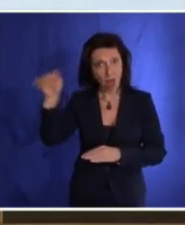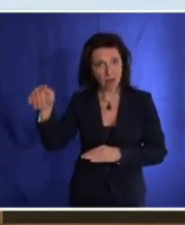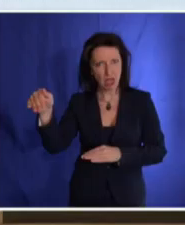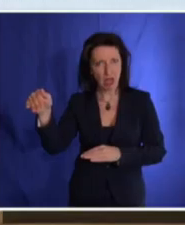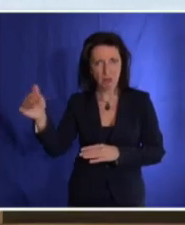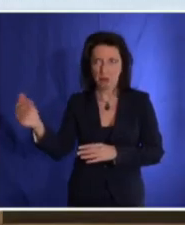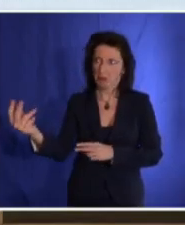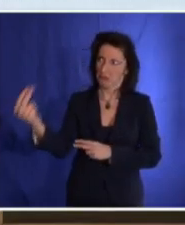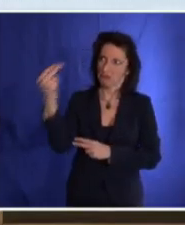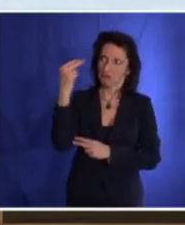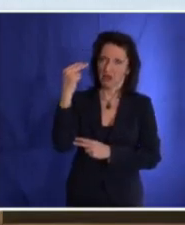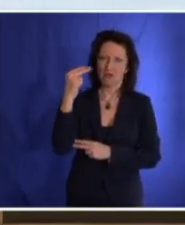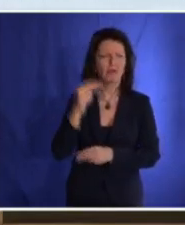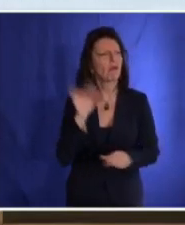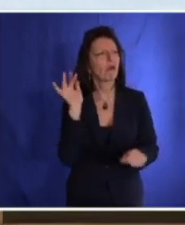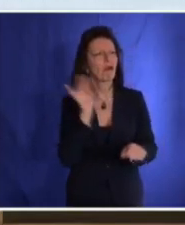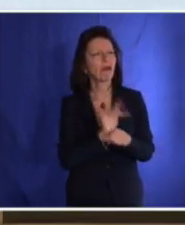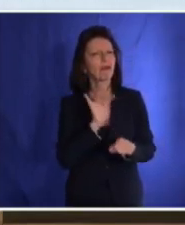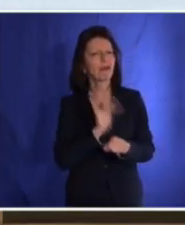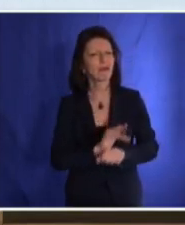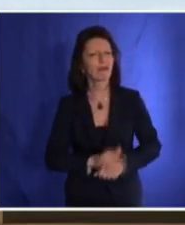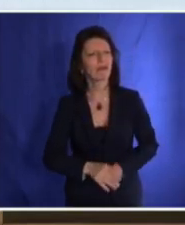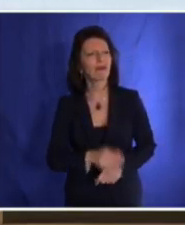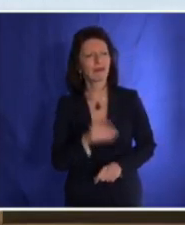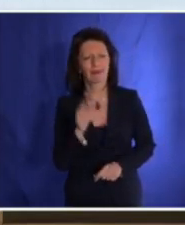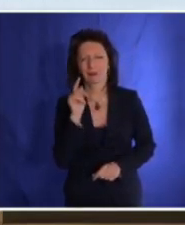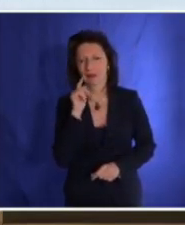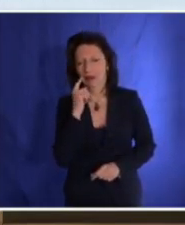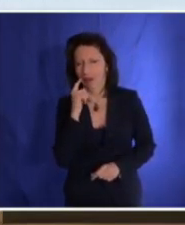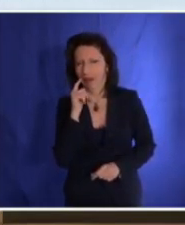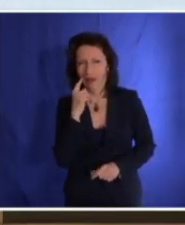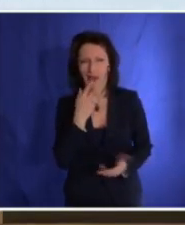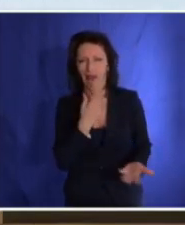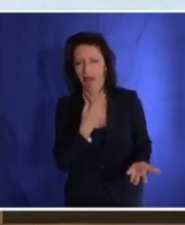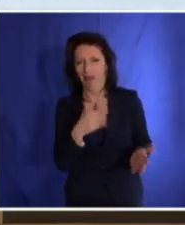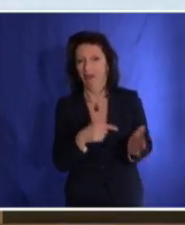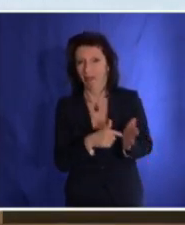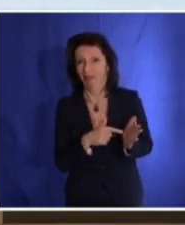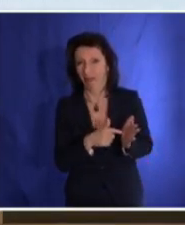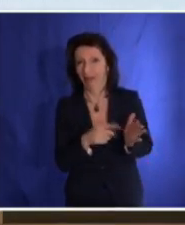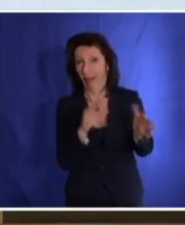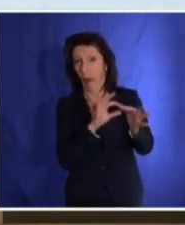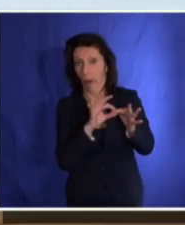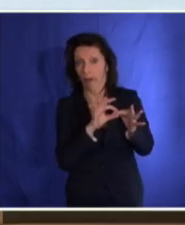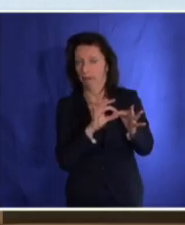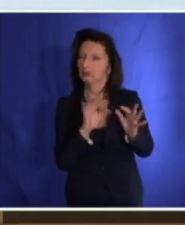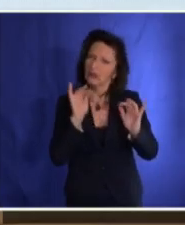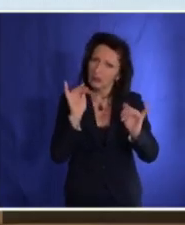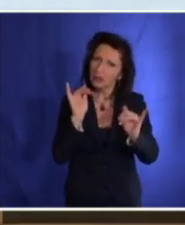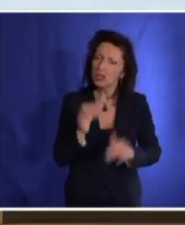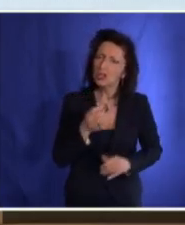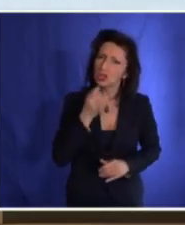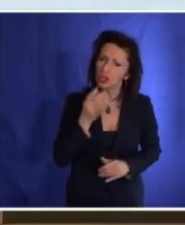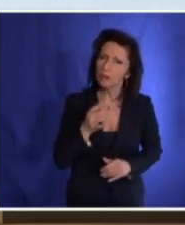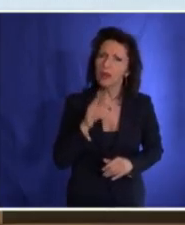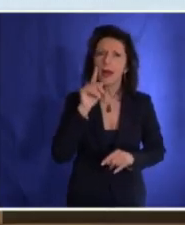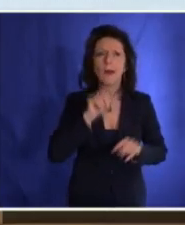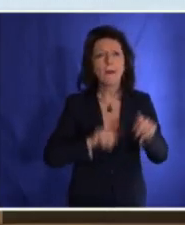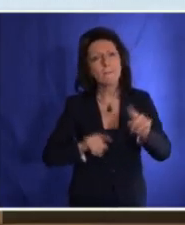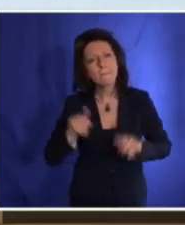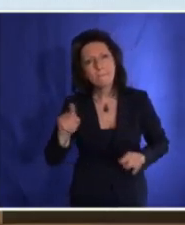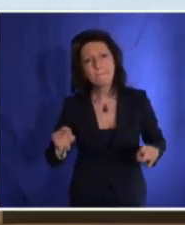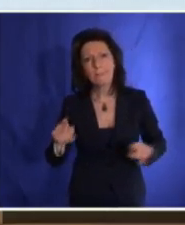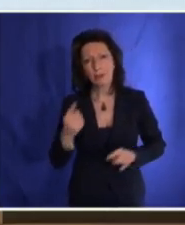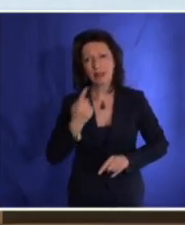kritisiert, ja manchmal sogar belächelt. Und es stimmt schon, dass wir es uns manchmal nicht so